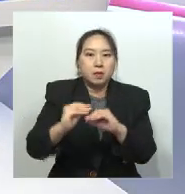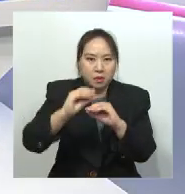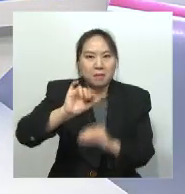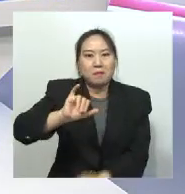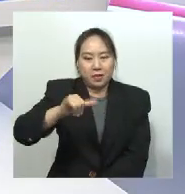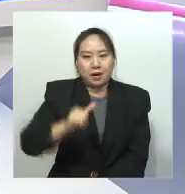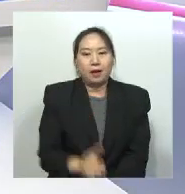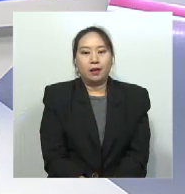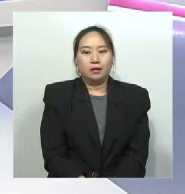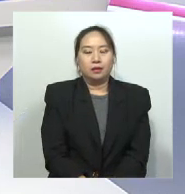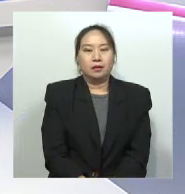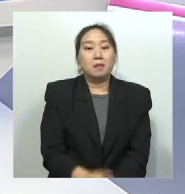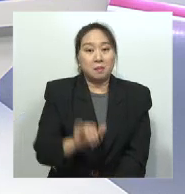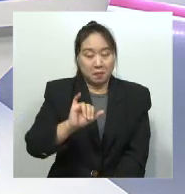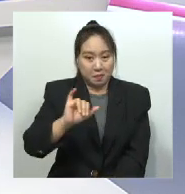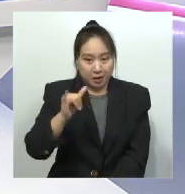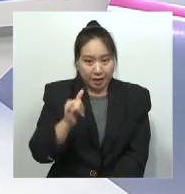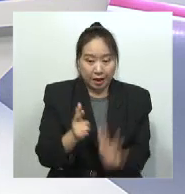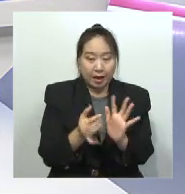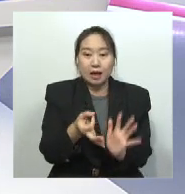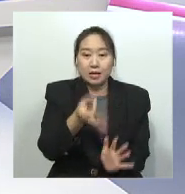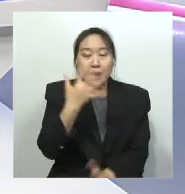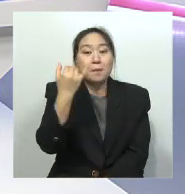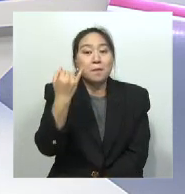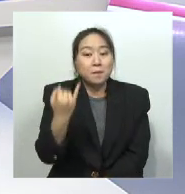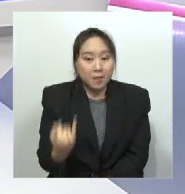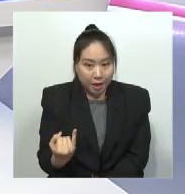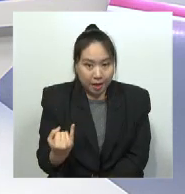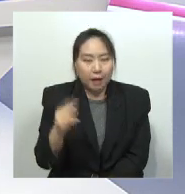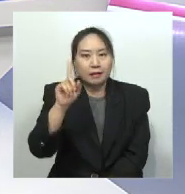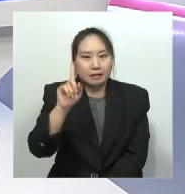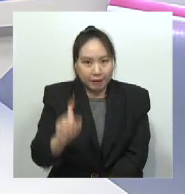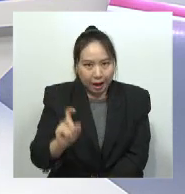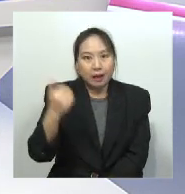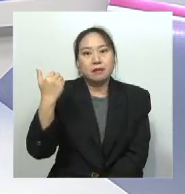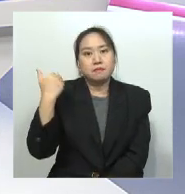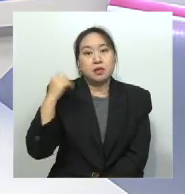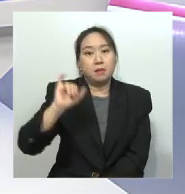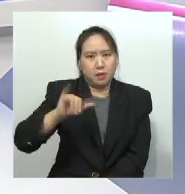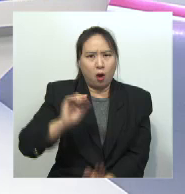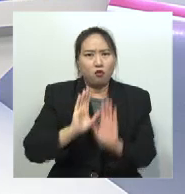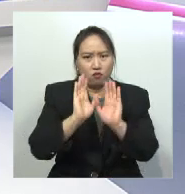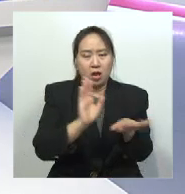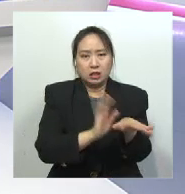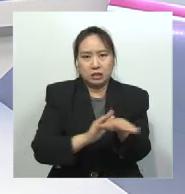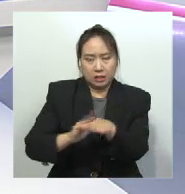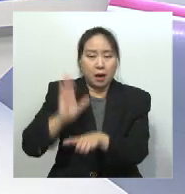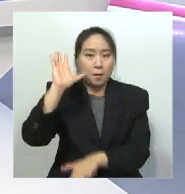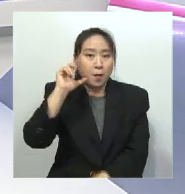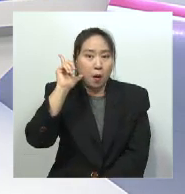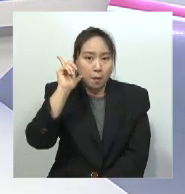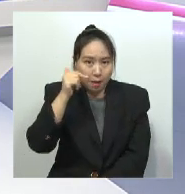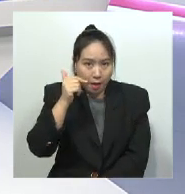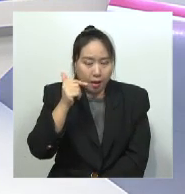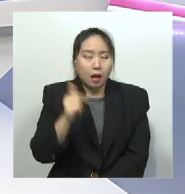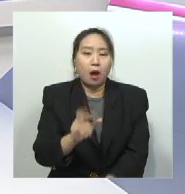ะคะ โยโย่เอฟเฟคบางรายถ้าเกิดแพ้ขึ้นมาเนี่ยถึงขนาดเสียชีวิตได ้ค่ะ เพราะนั้นฝากเตือนคุณพ่อคุณแม่ผู้ปก